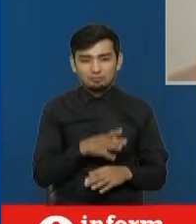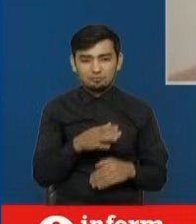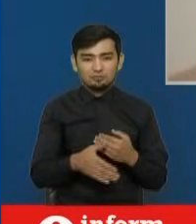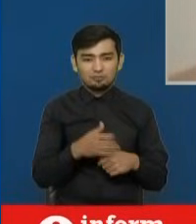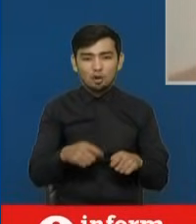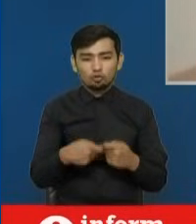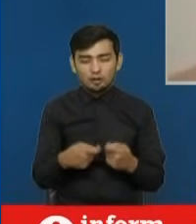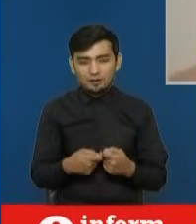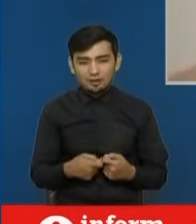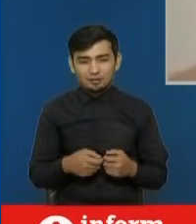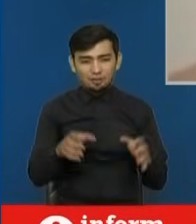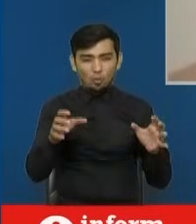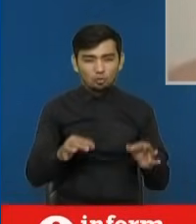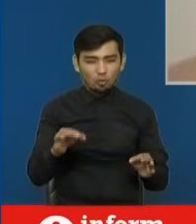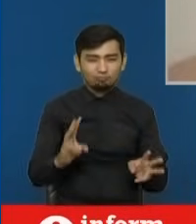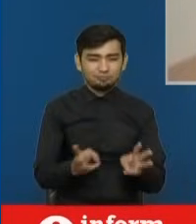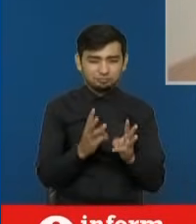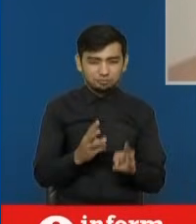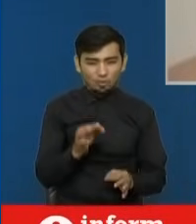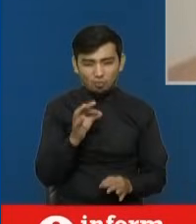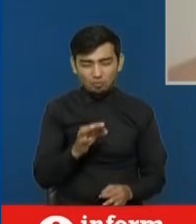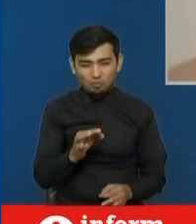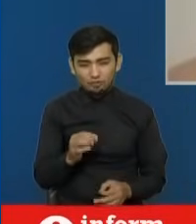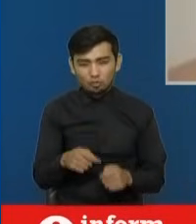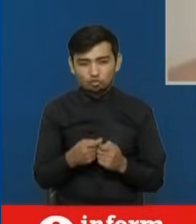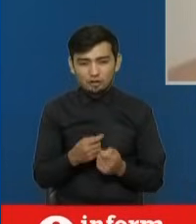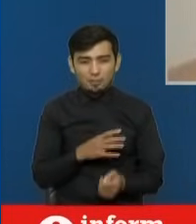нарушение правил пожарной безопасности